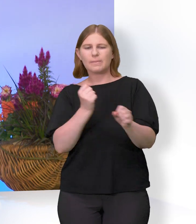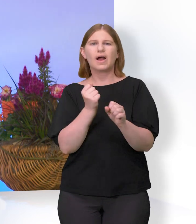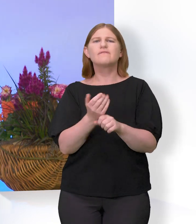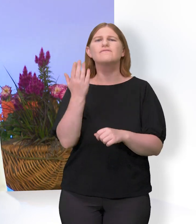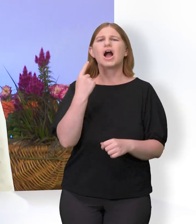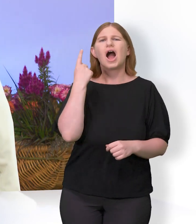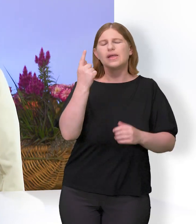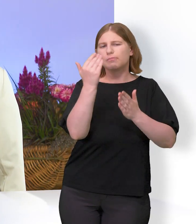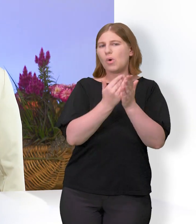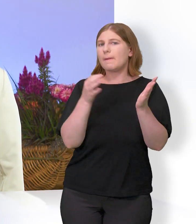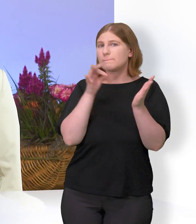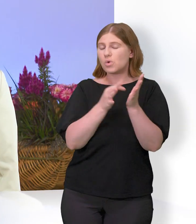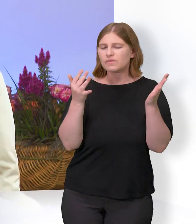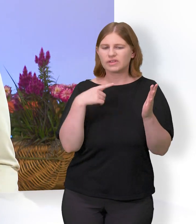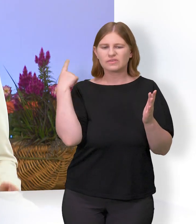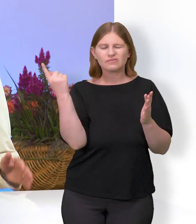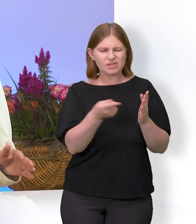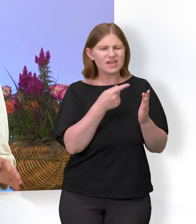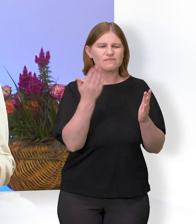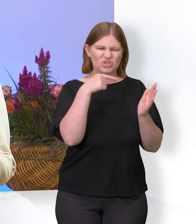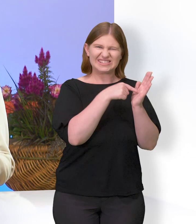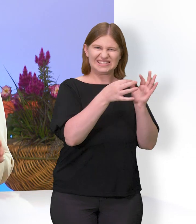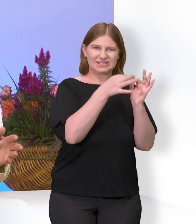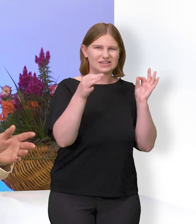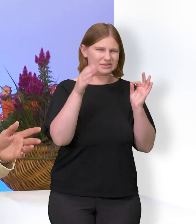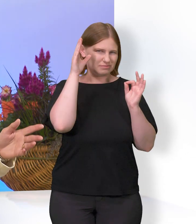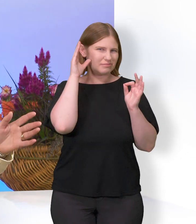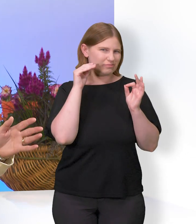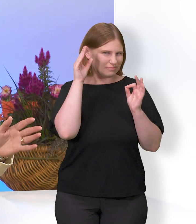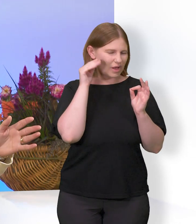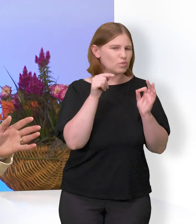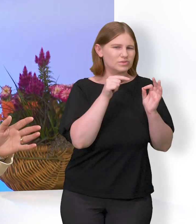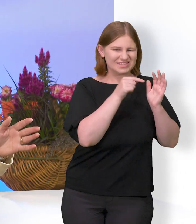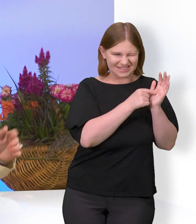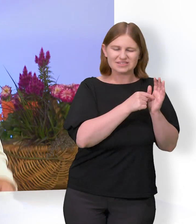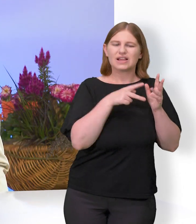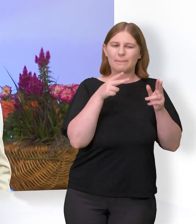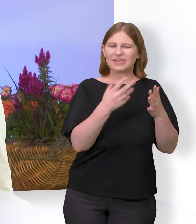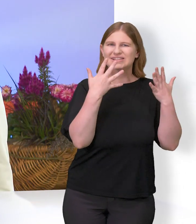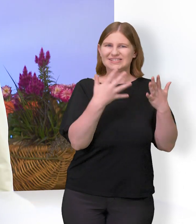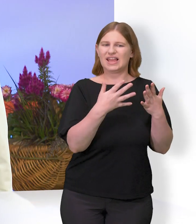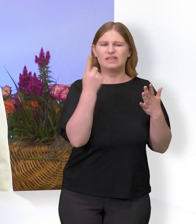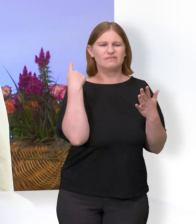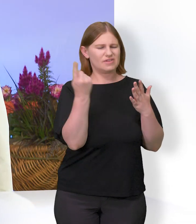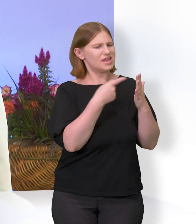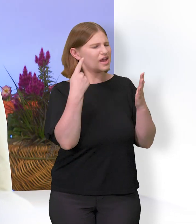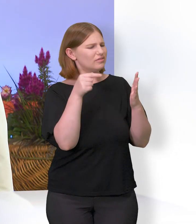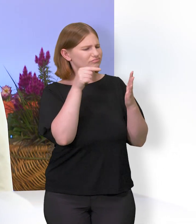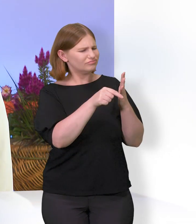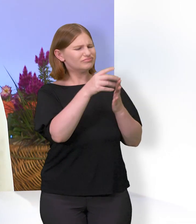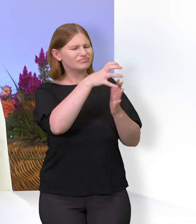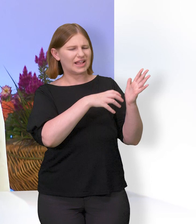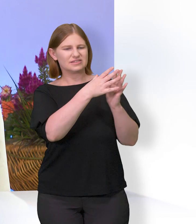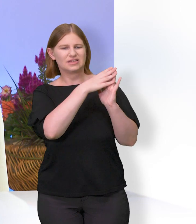aus Markus 10 nachgespielt, in der Jesus mit seinen Jüngern unterwegs ist und ein blinder Bettler